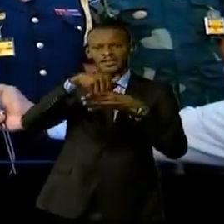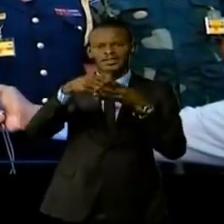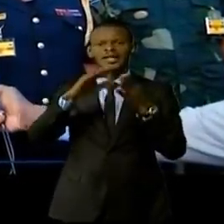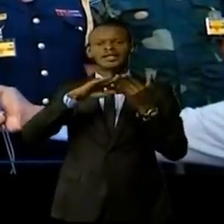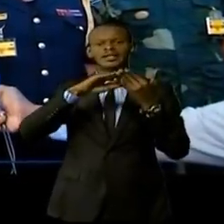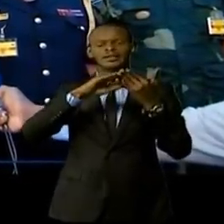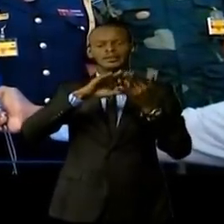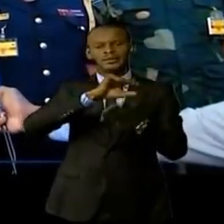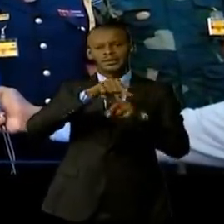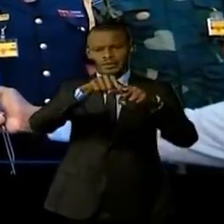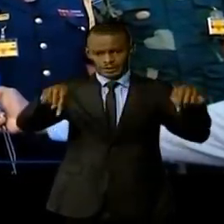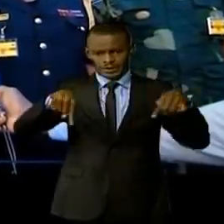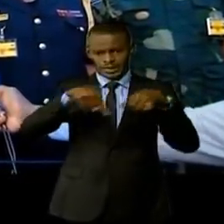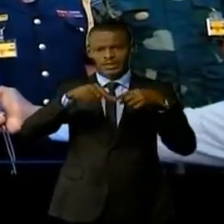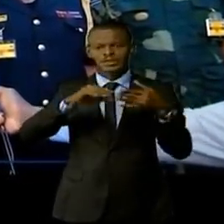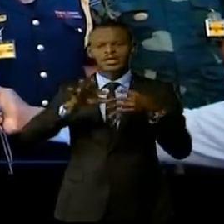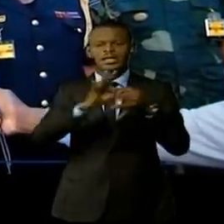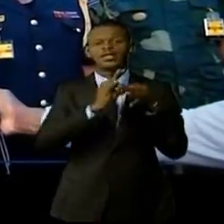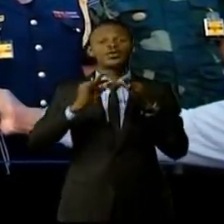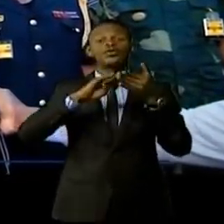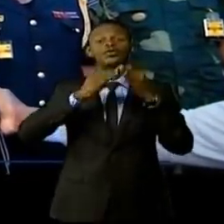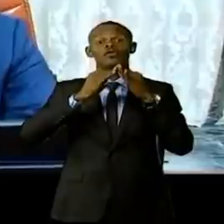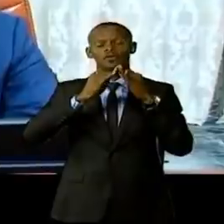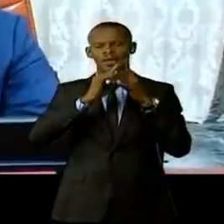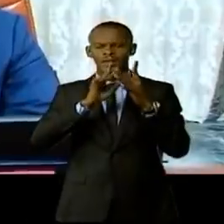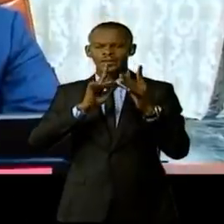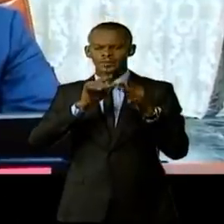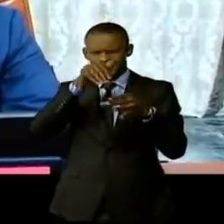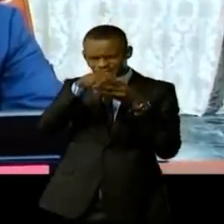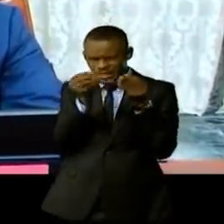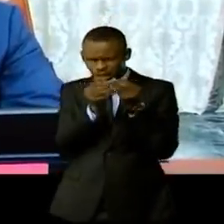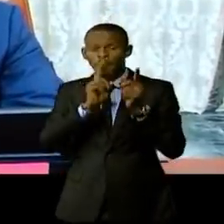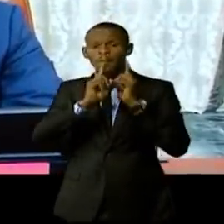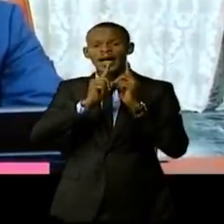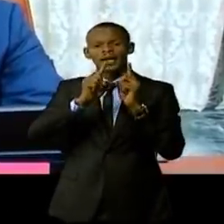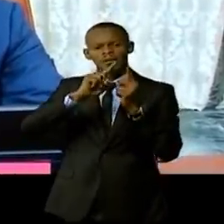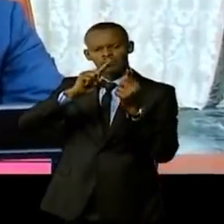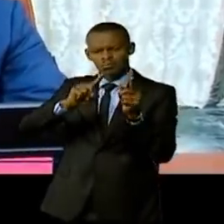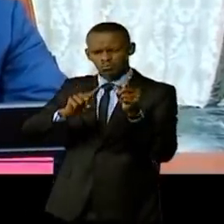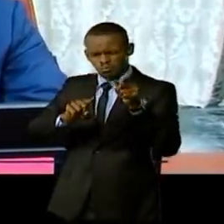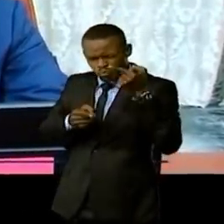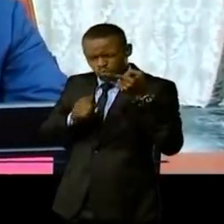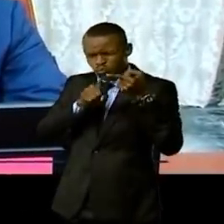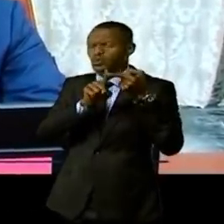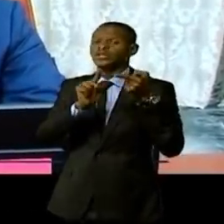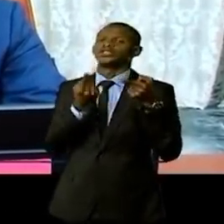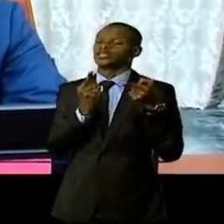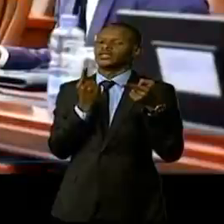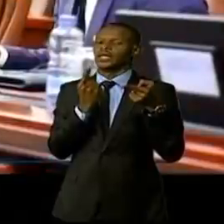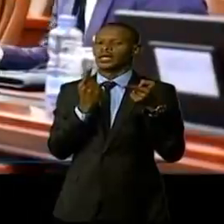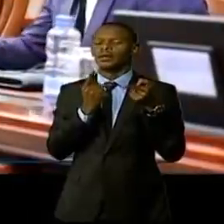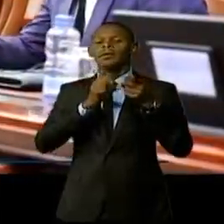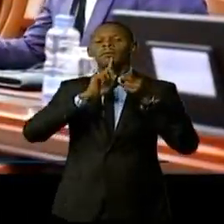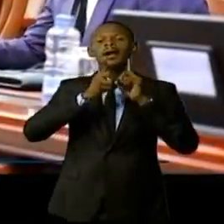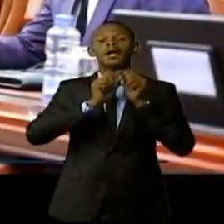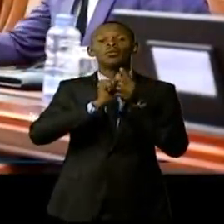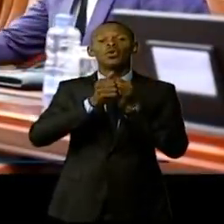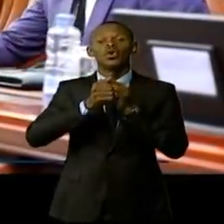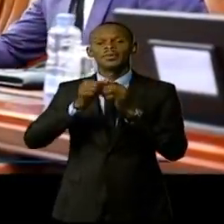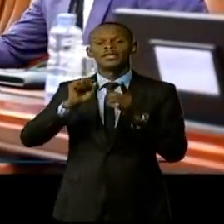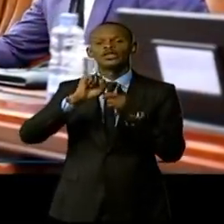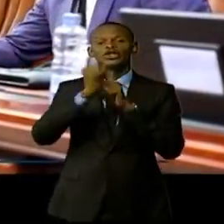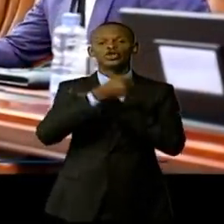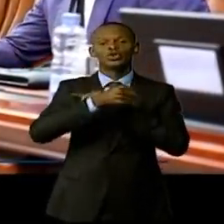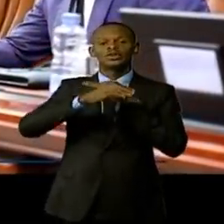point était à l'ordre du jour, la situation sécuritaire du pays,